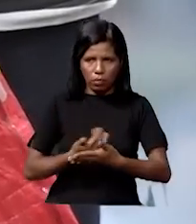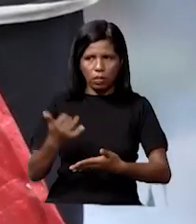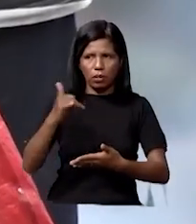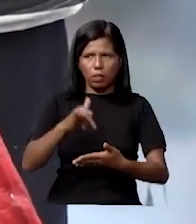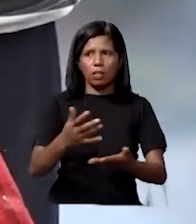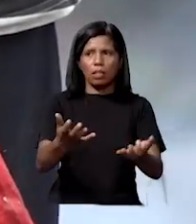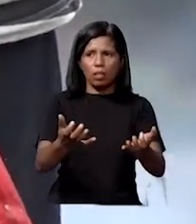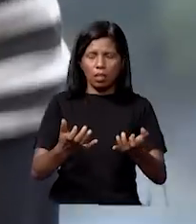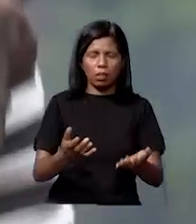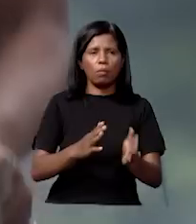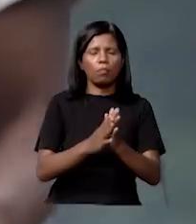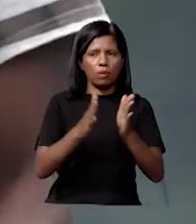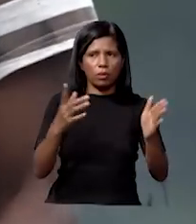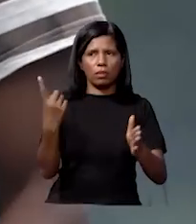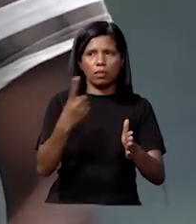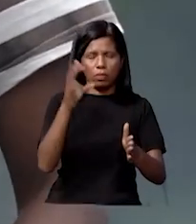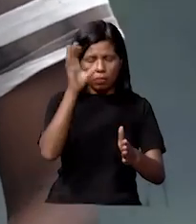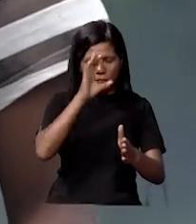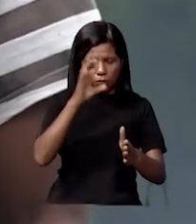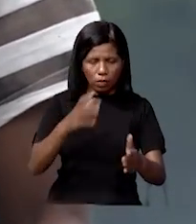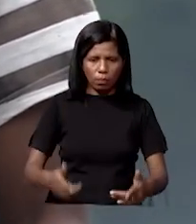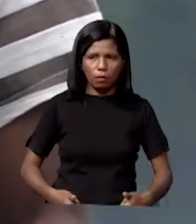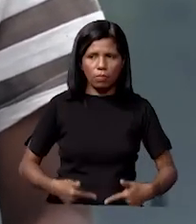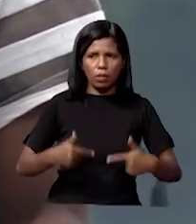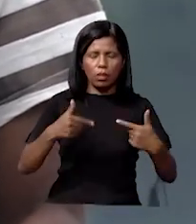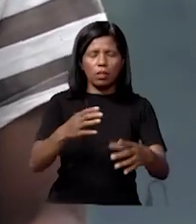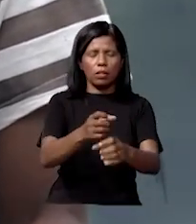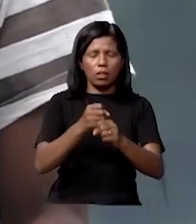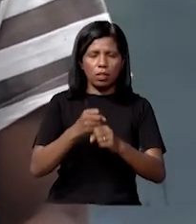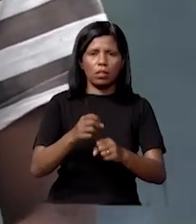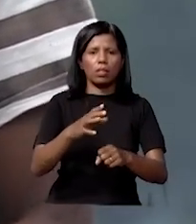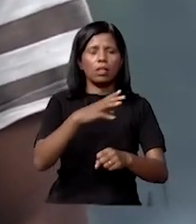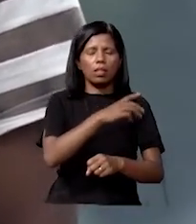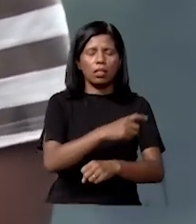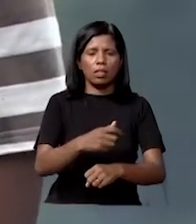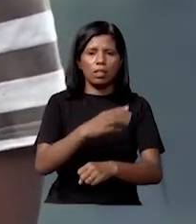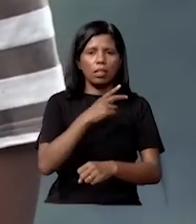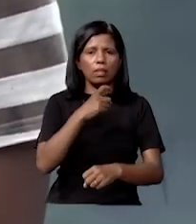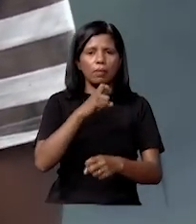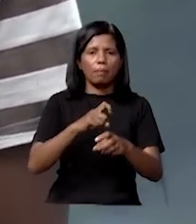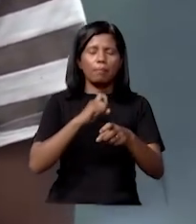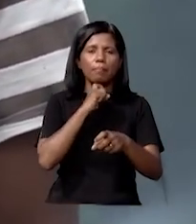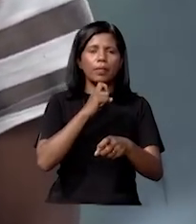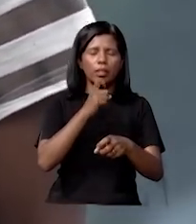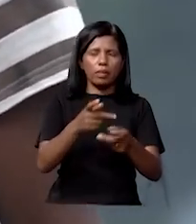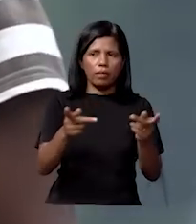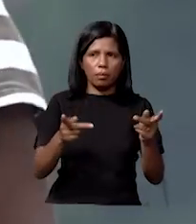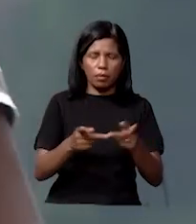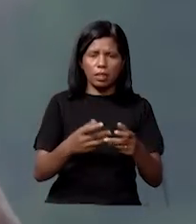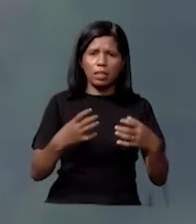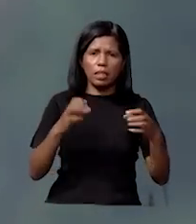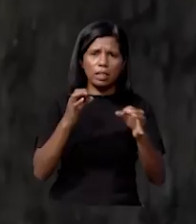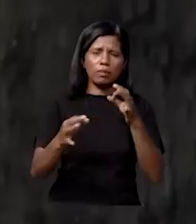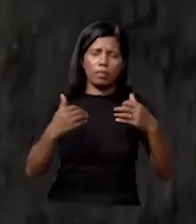vontade bot na fatin buka moris lihusi hililata ya fatin ne Maske habai an ia loro